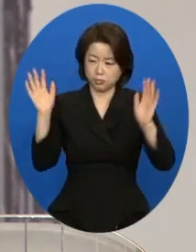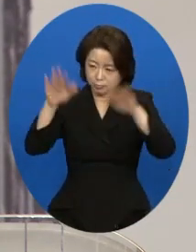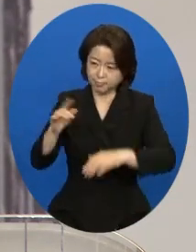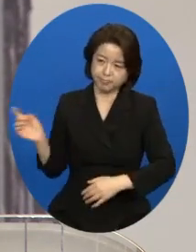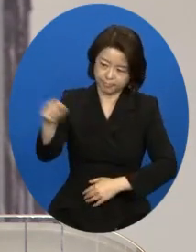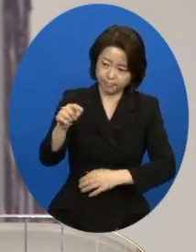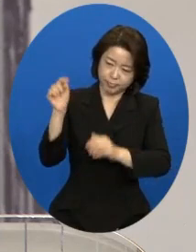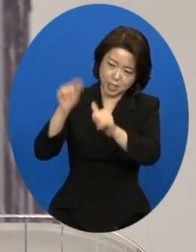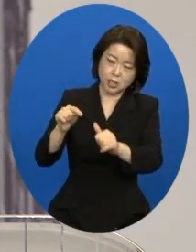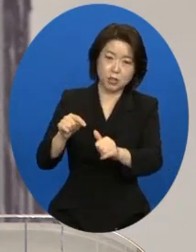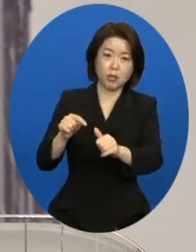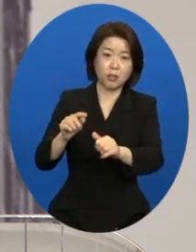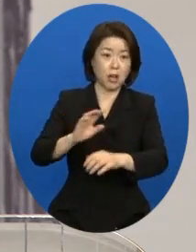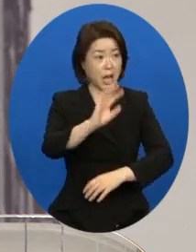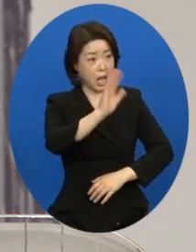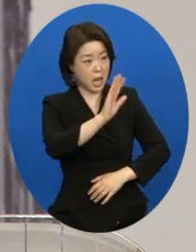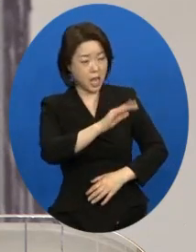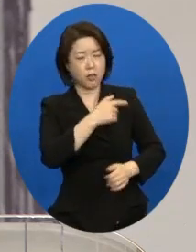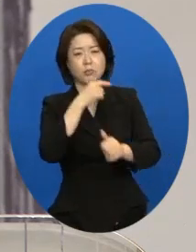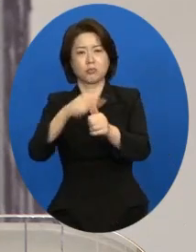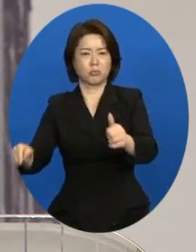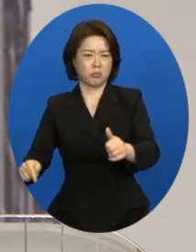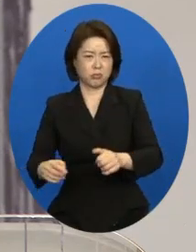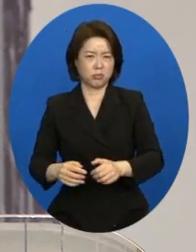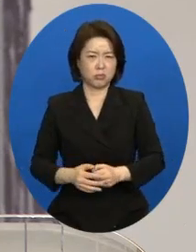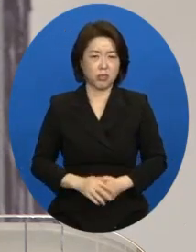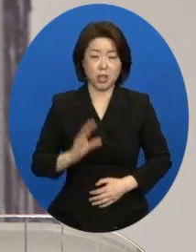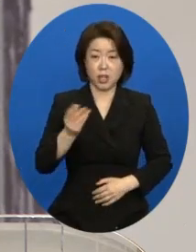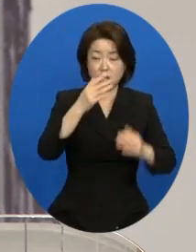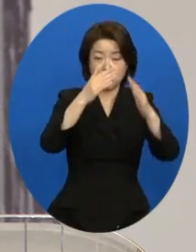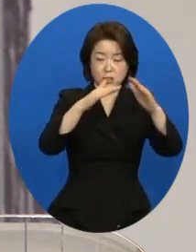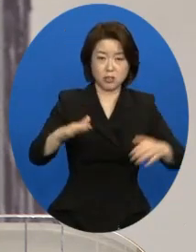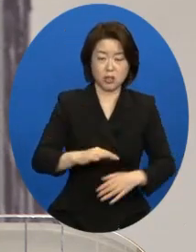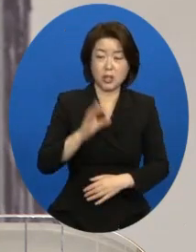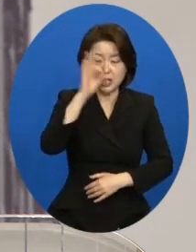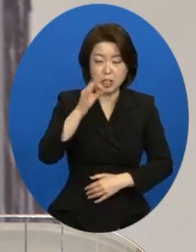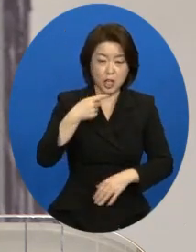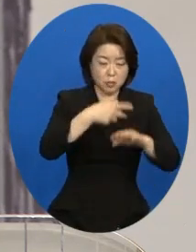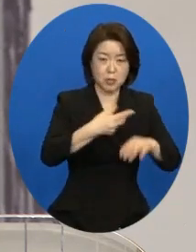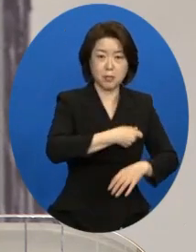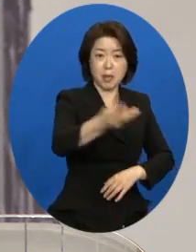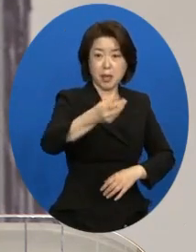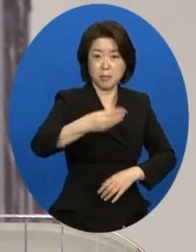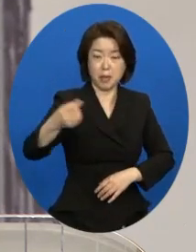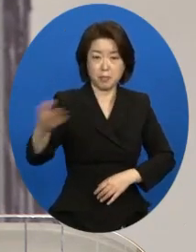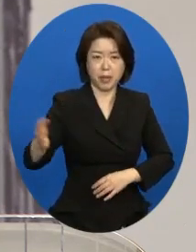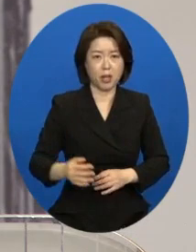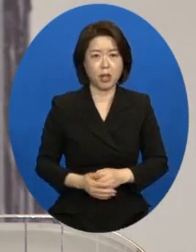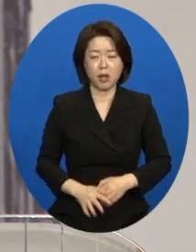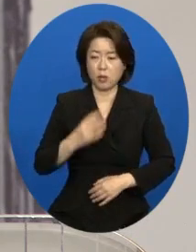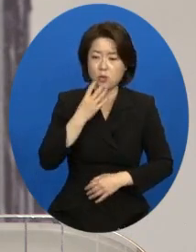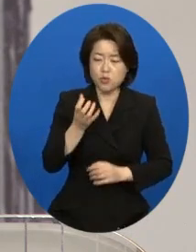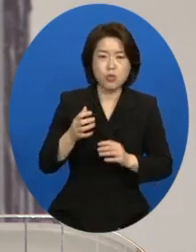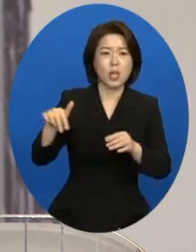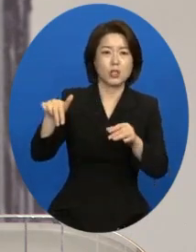거예요. 그 성전에 돼지 피를 뿌리는 거예요. 뭐 이런 식으로 완전 유대인들의 그 종교를 말살시키려고